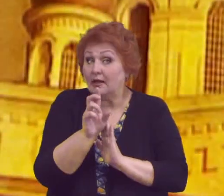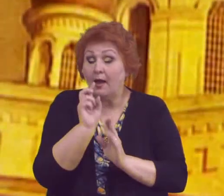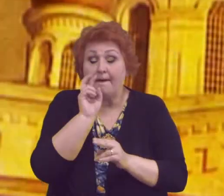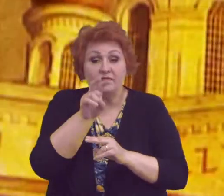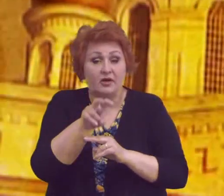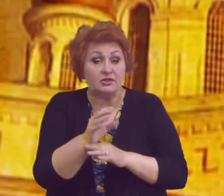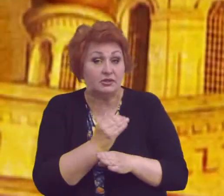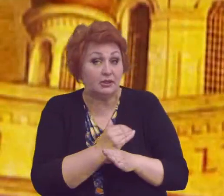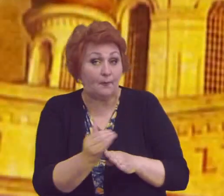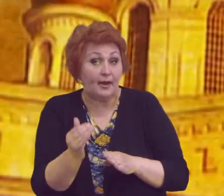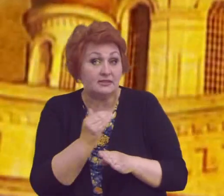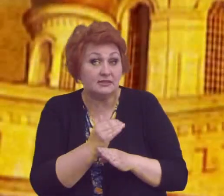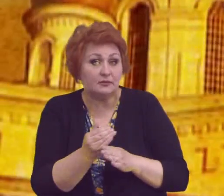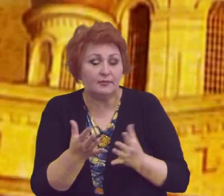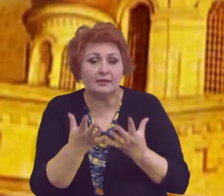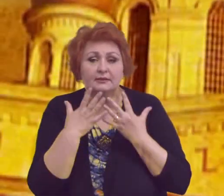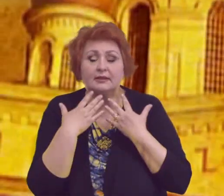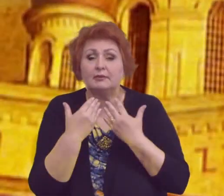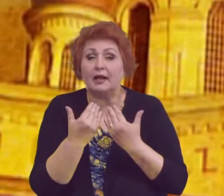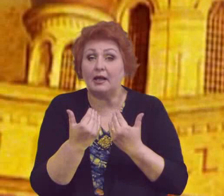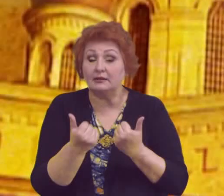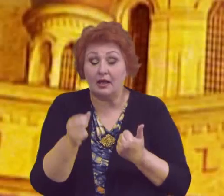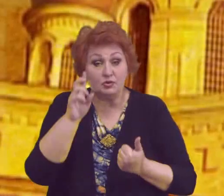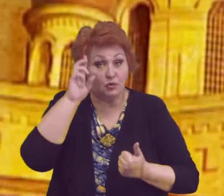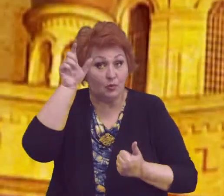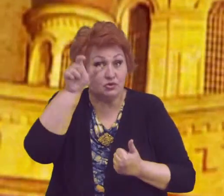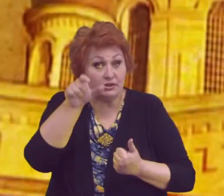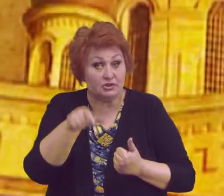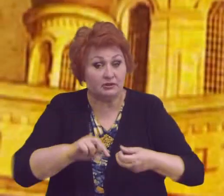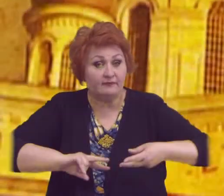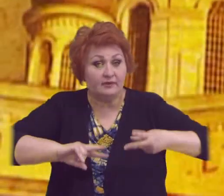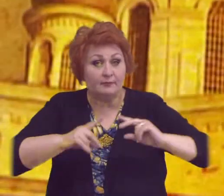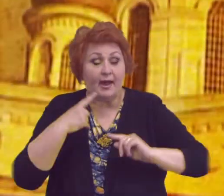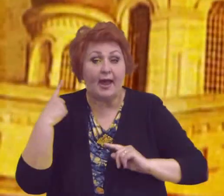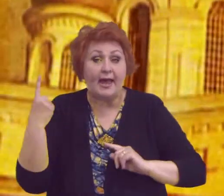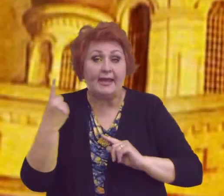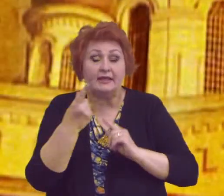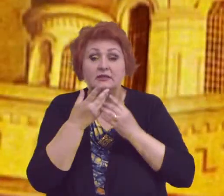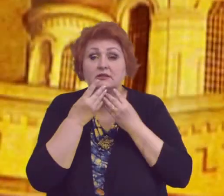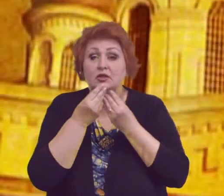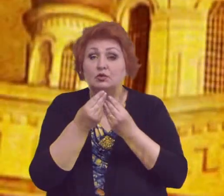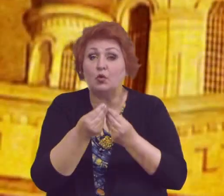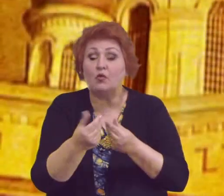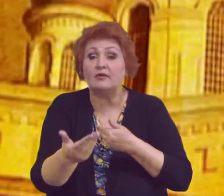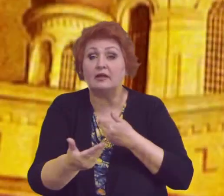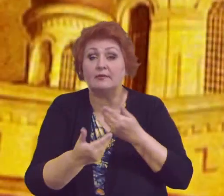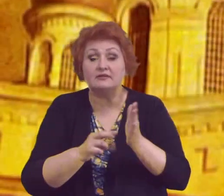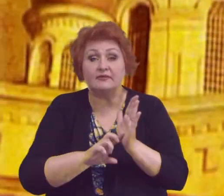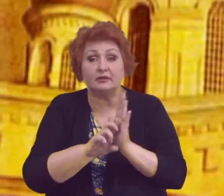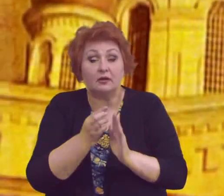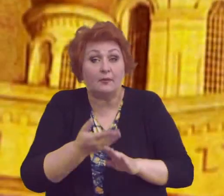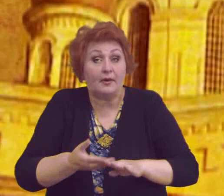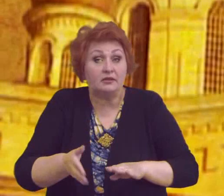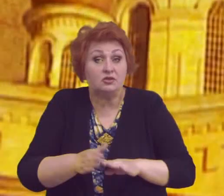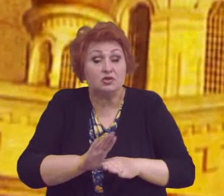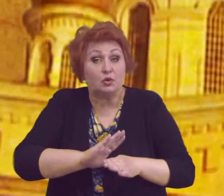мере вхождения в храм, наполняясь Божьей благодатью, человек становится единодуховным в атмосфере храма. Ему становится